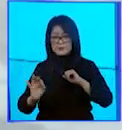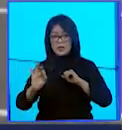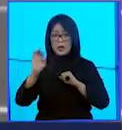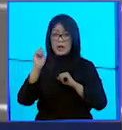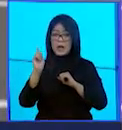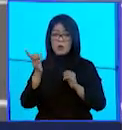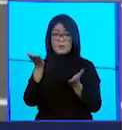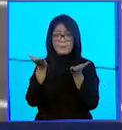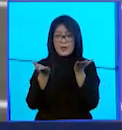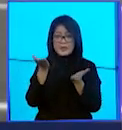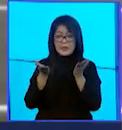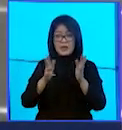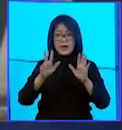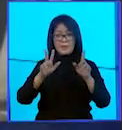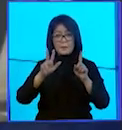2021.